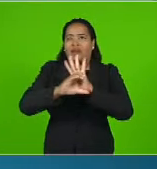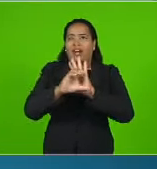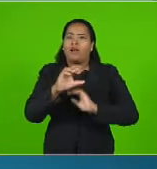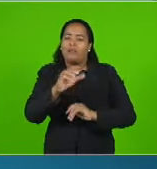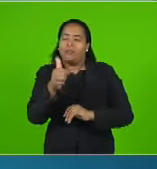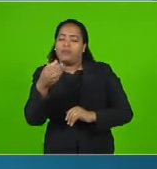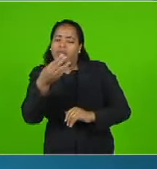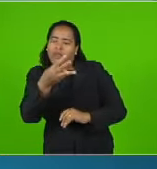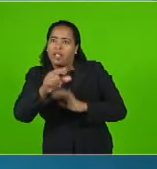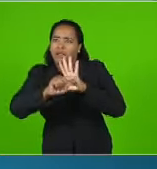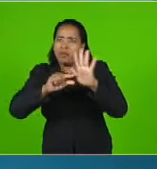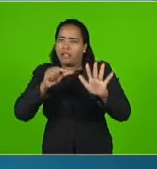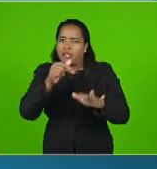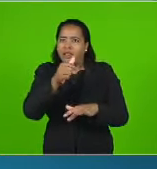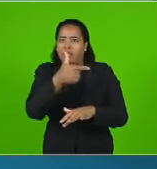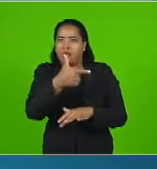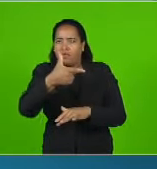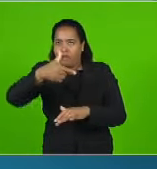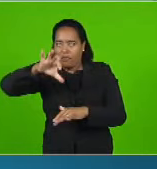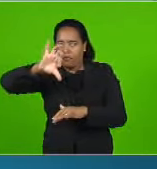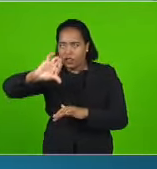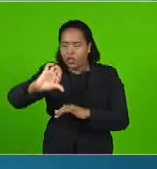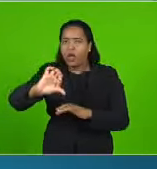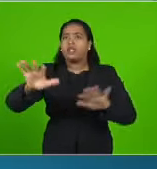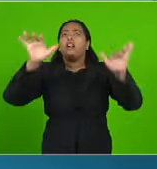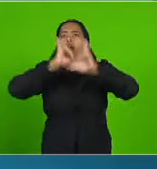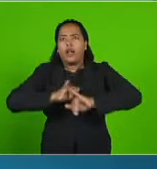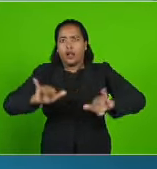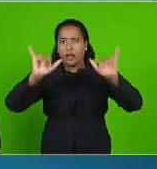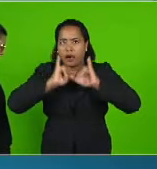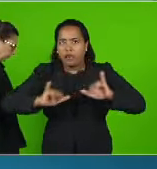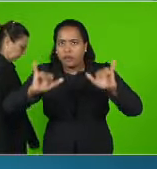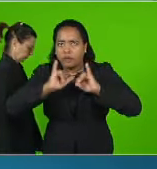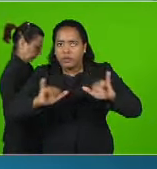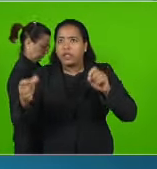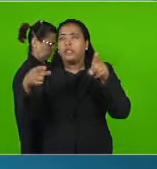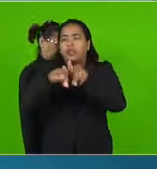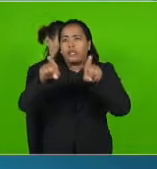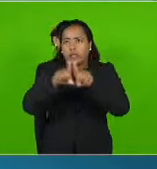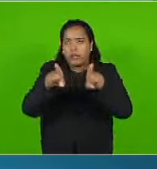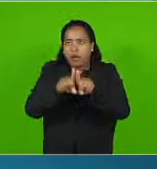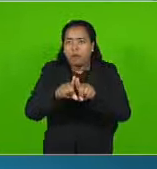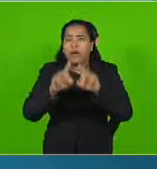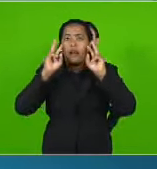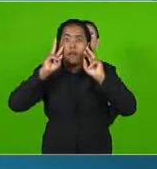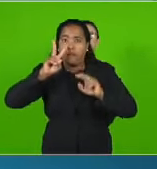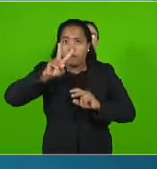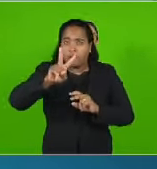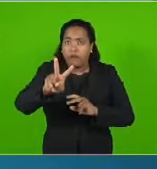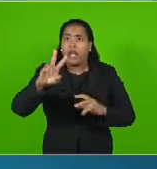Откровение 3:20. Предостережение, предупреждение. Так, и когда вы увидите